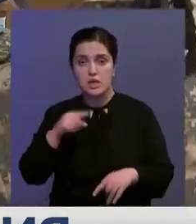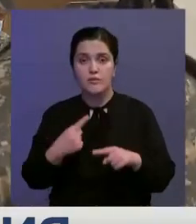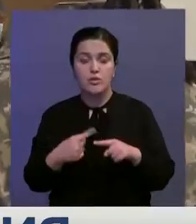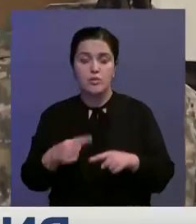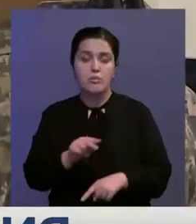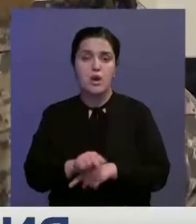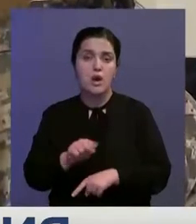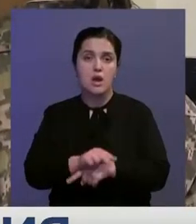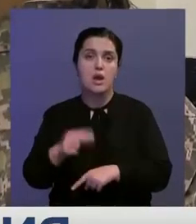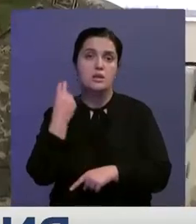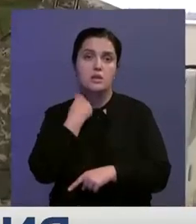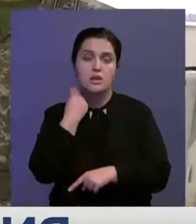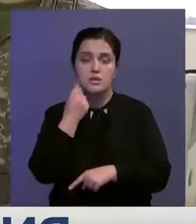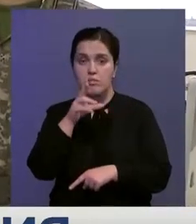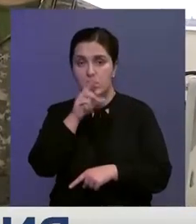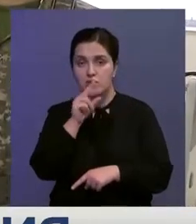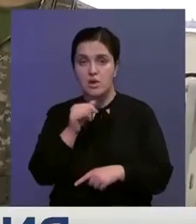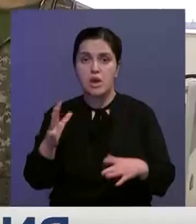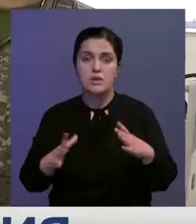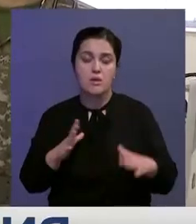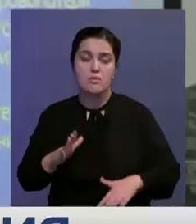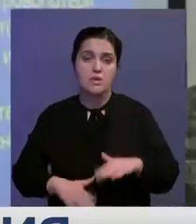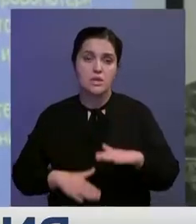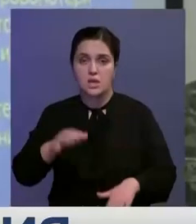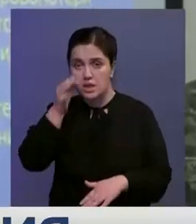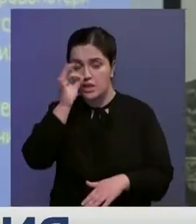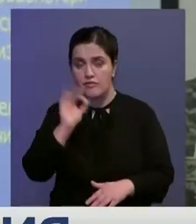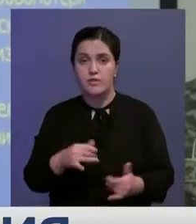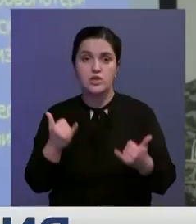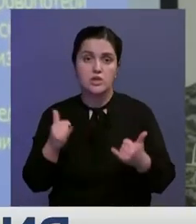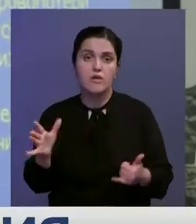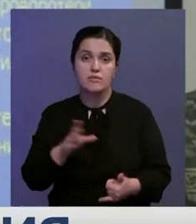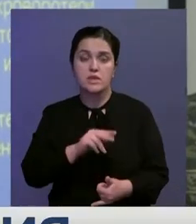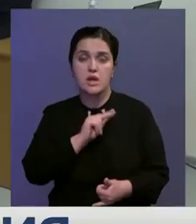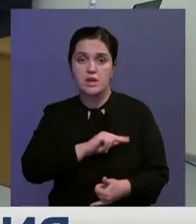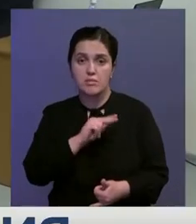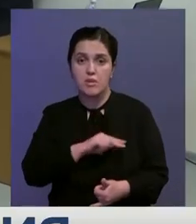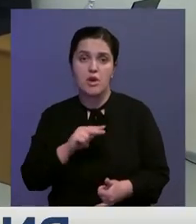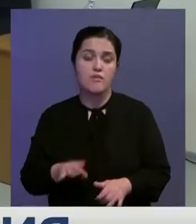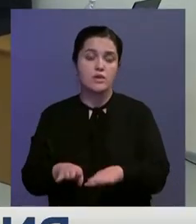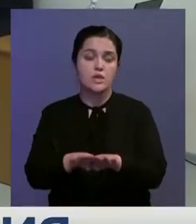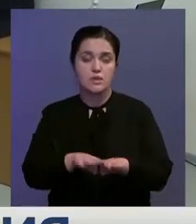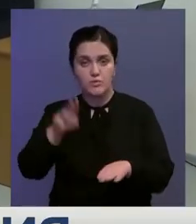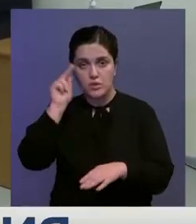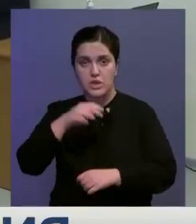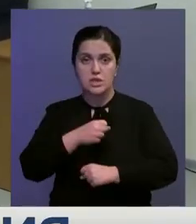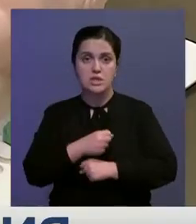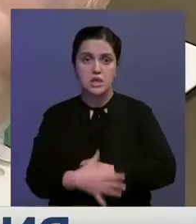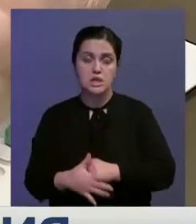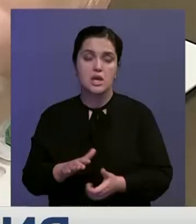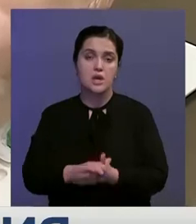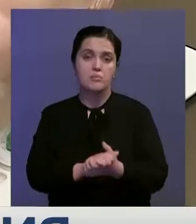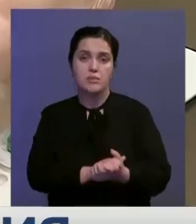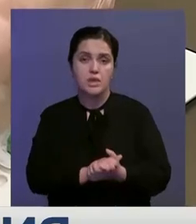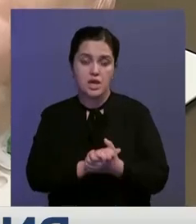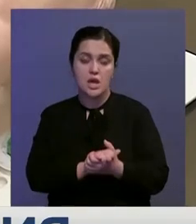обучение английскому языку, в третьем – отработка практических навыков. Теперь же вся работа происходит в едином учебном центре миротворческой подготовки